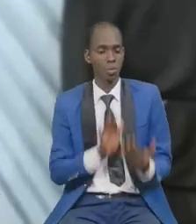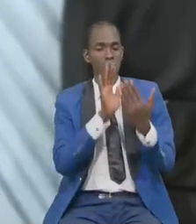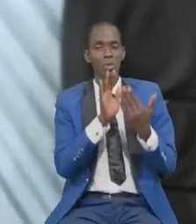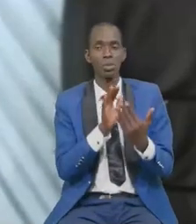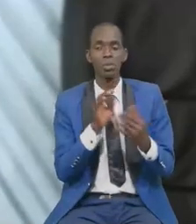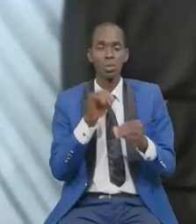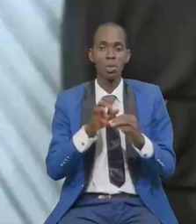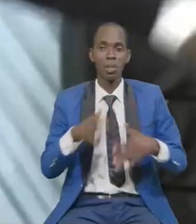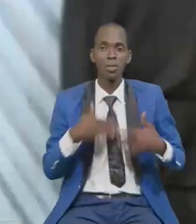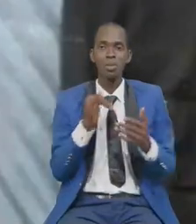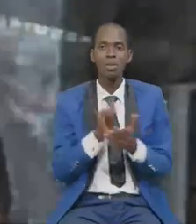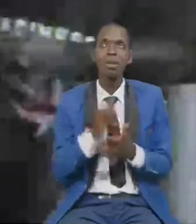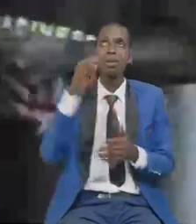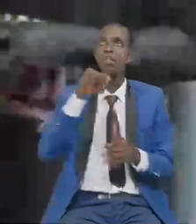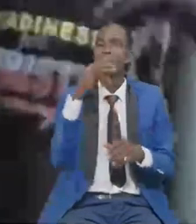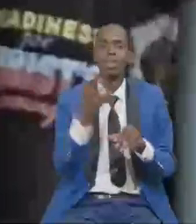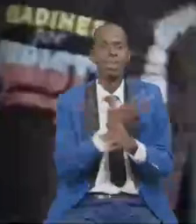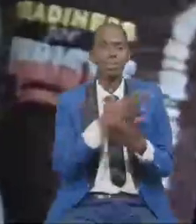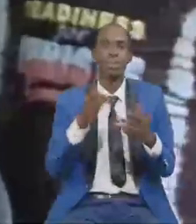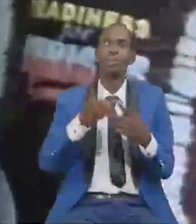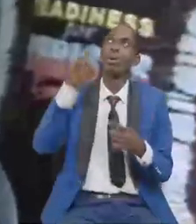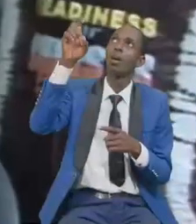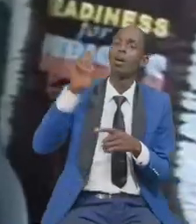qui n'aura pas suspendu à la croix.